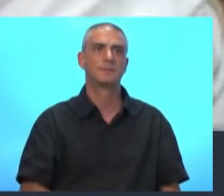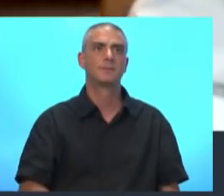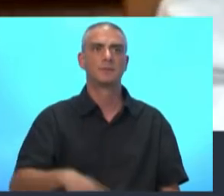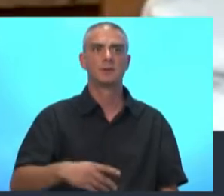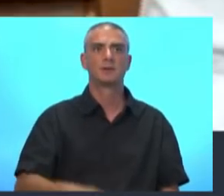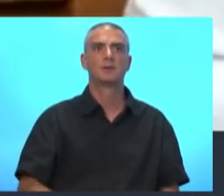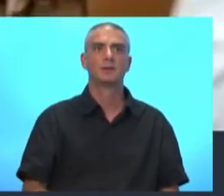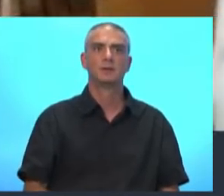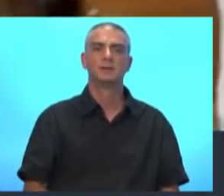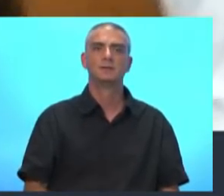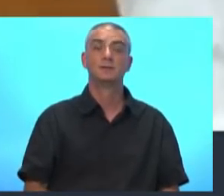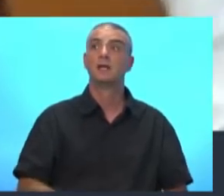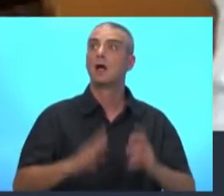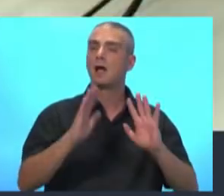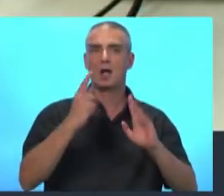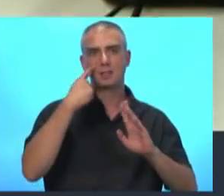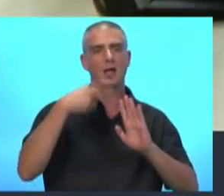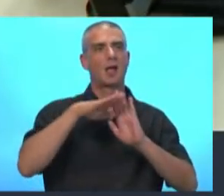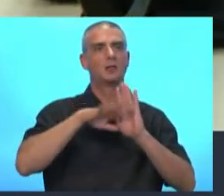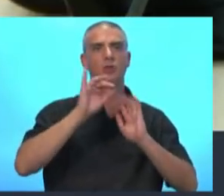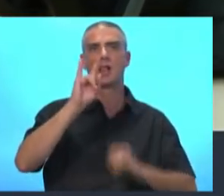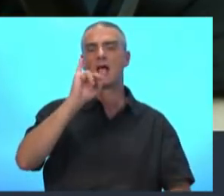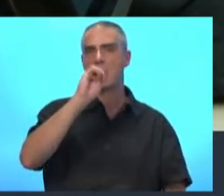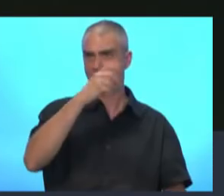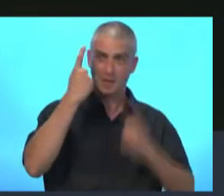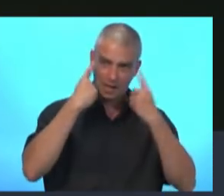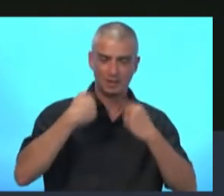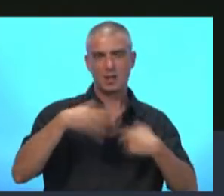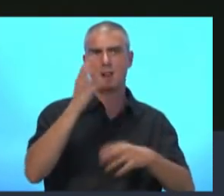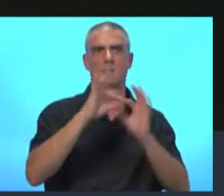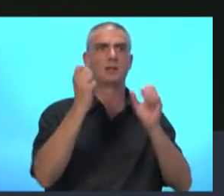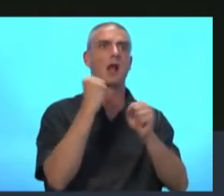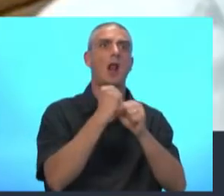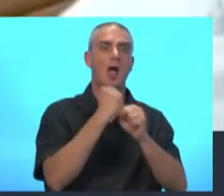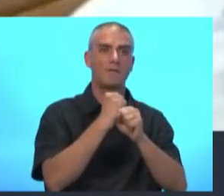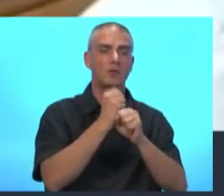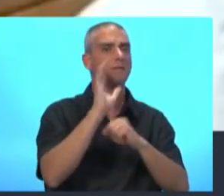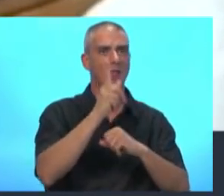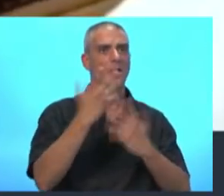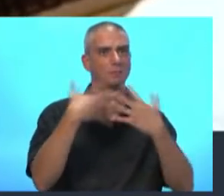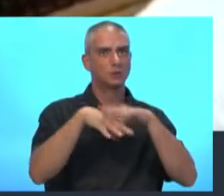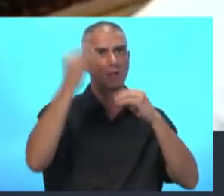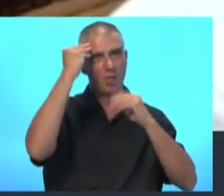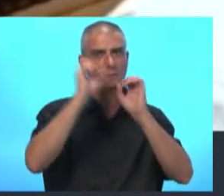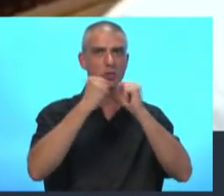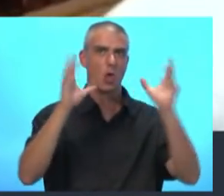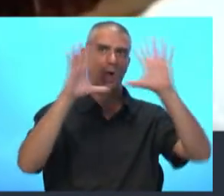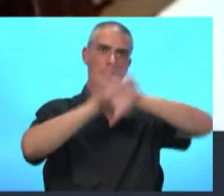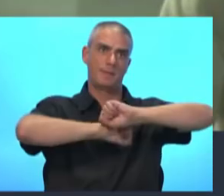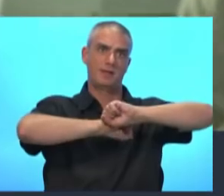אחר. ככה נראה סדר היום של חיים, חרדי שיצא לשוק העבודה, אבל גם משלב לימודי תורה בשעות הערב.